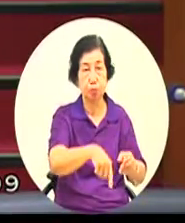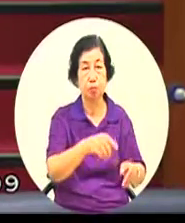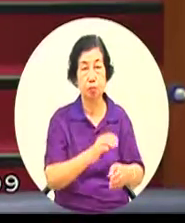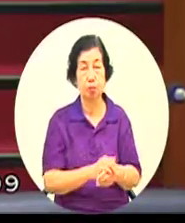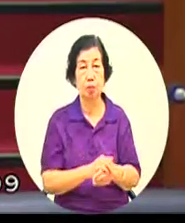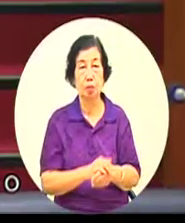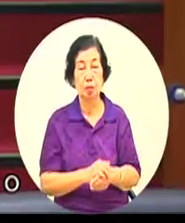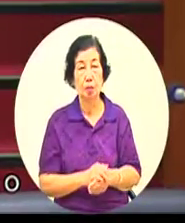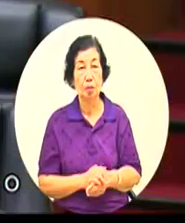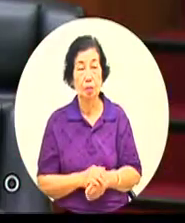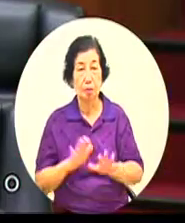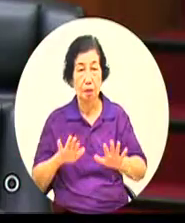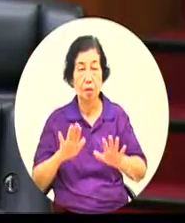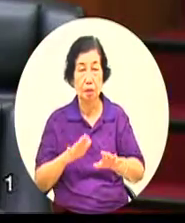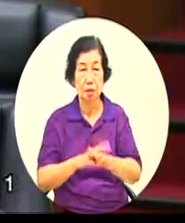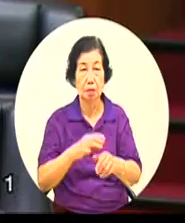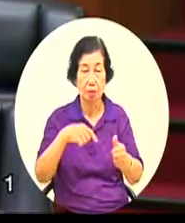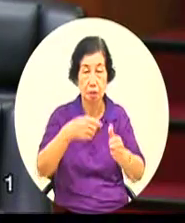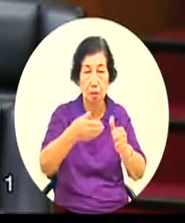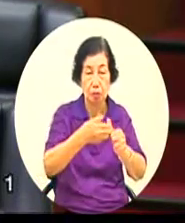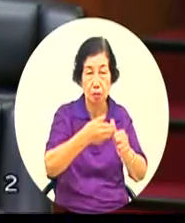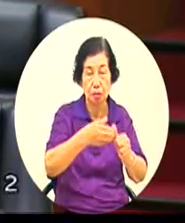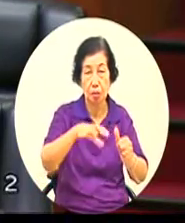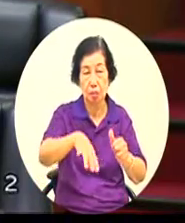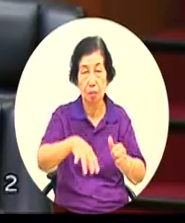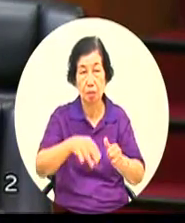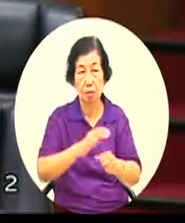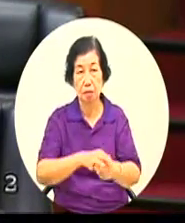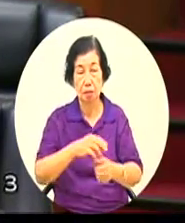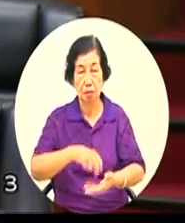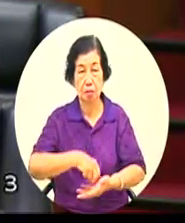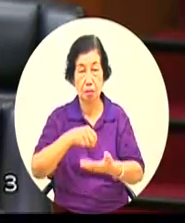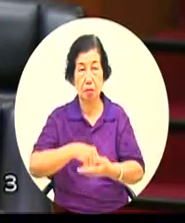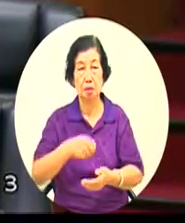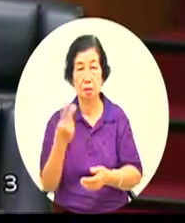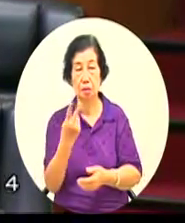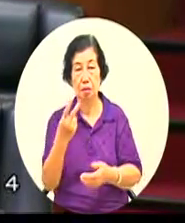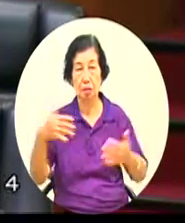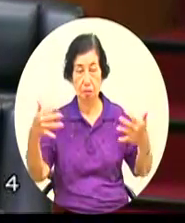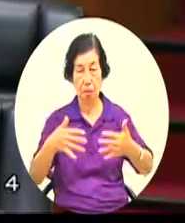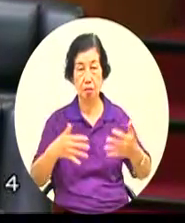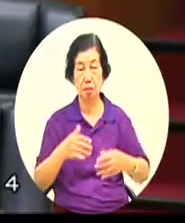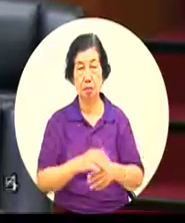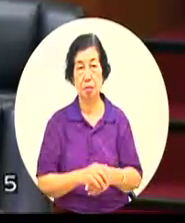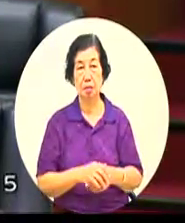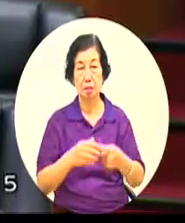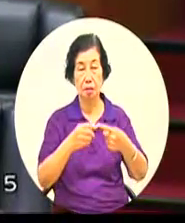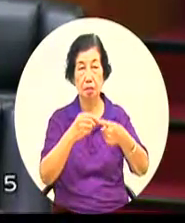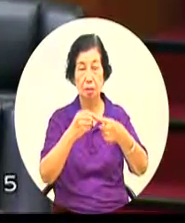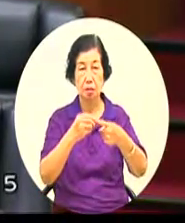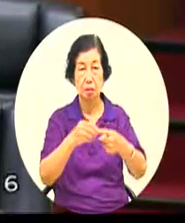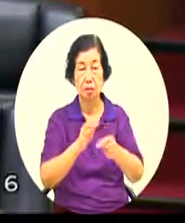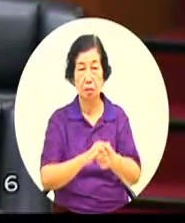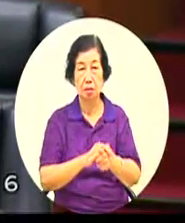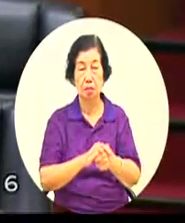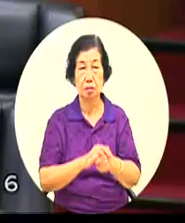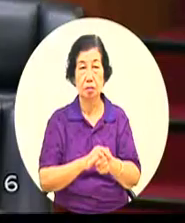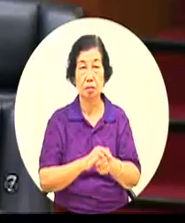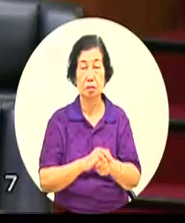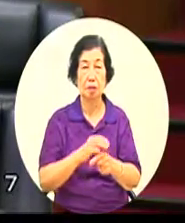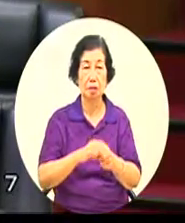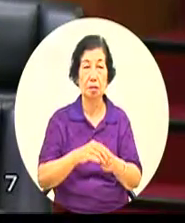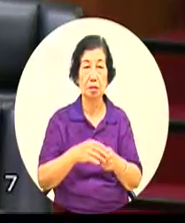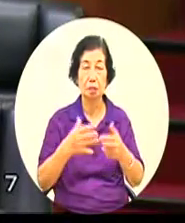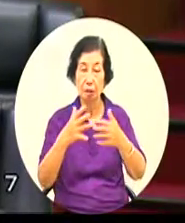局在教育蓝图的部分我可能要提的两个问题了哈。第一个就是受教的学生跟教师的